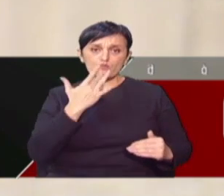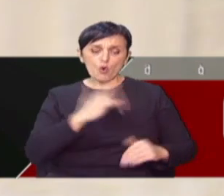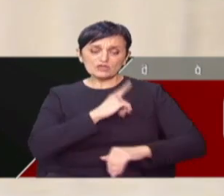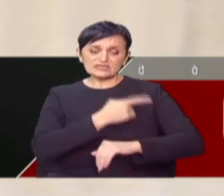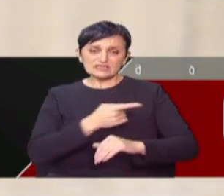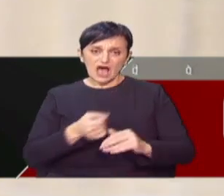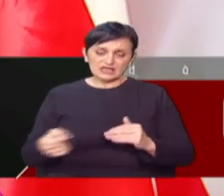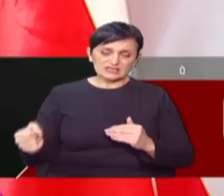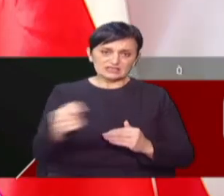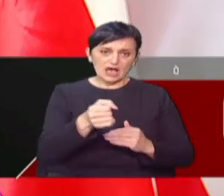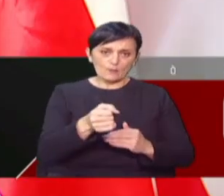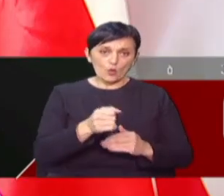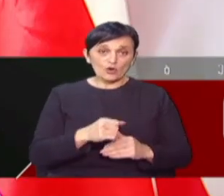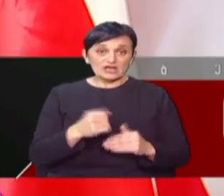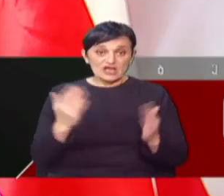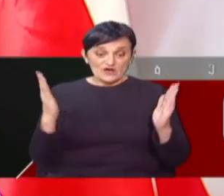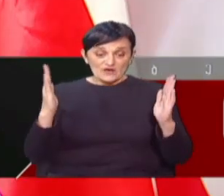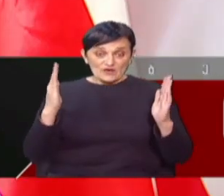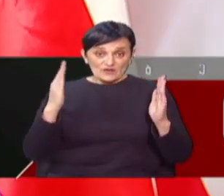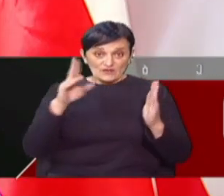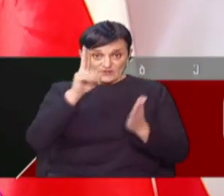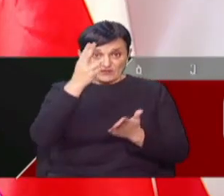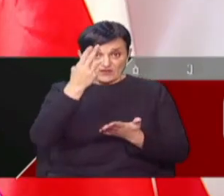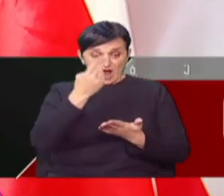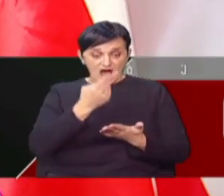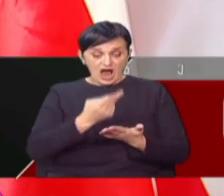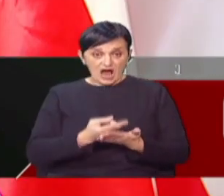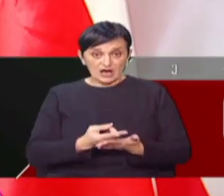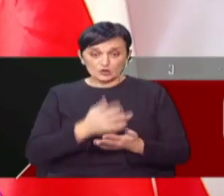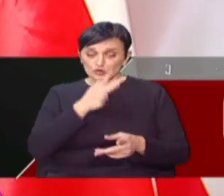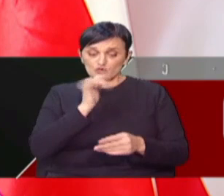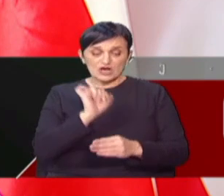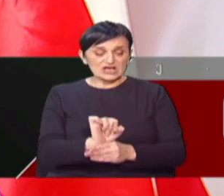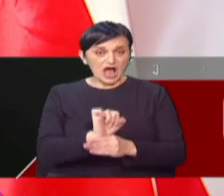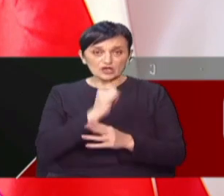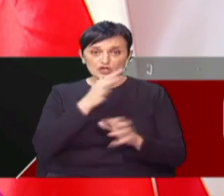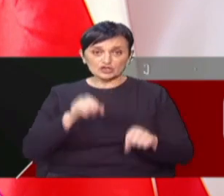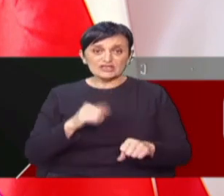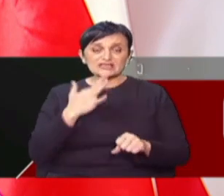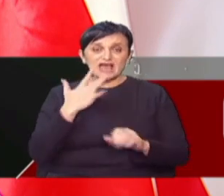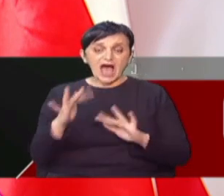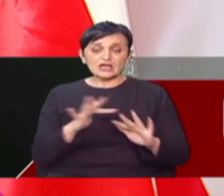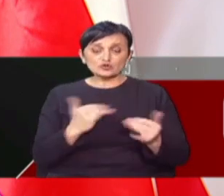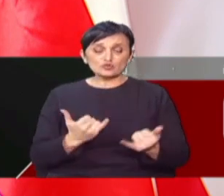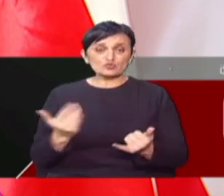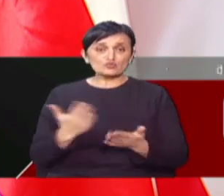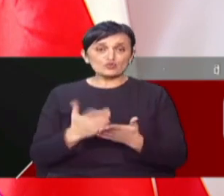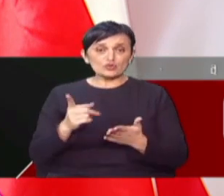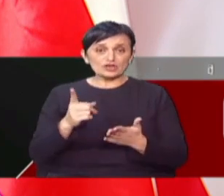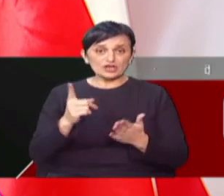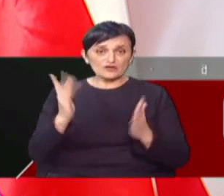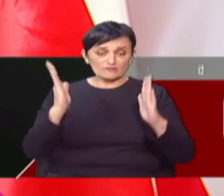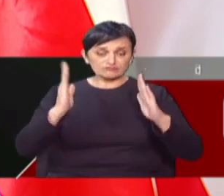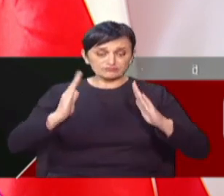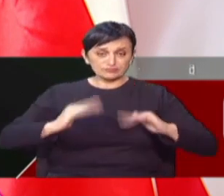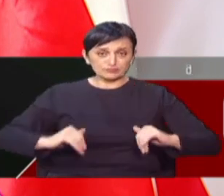zamutyon cin. Vardınız dros kaçere bas şeuzlebeliya nasyonalur mozraoba ahvaris vardınız